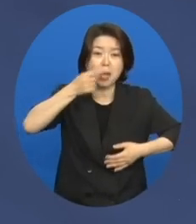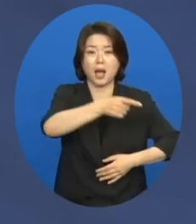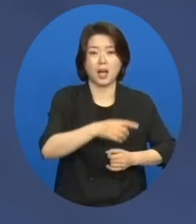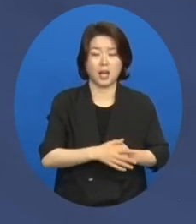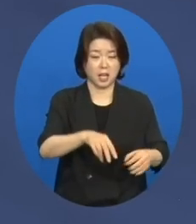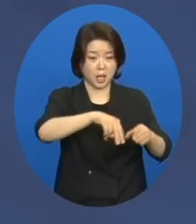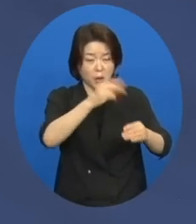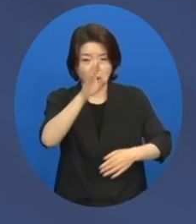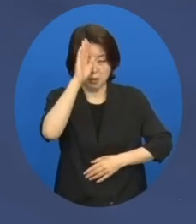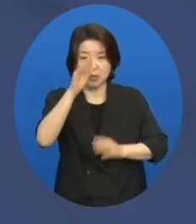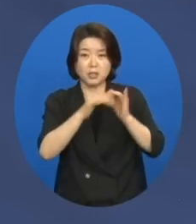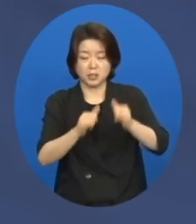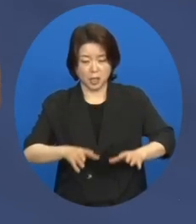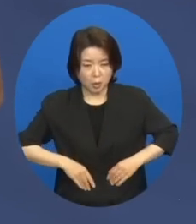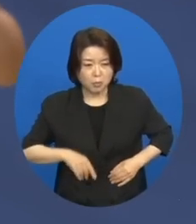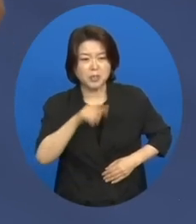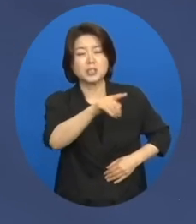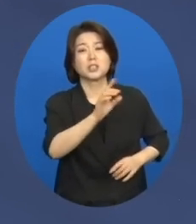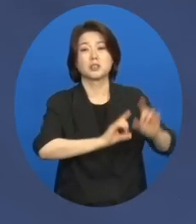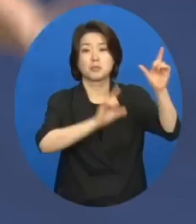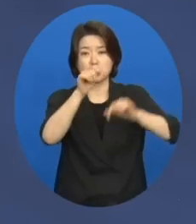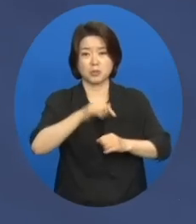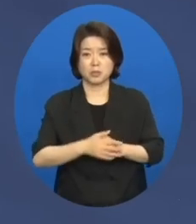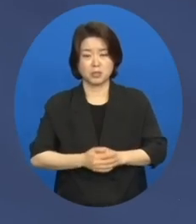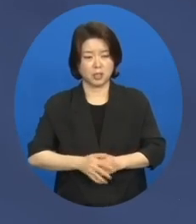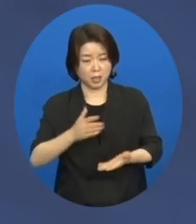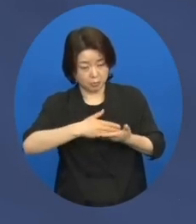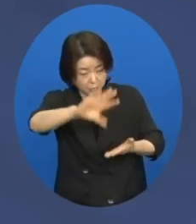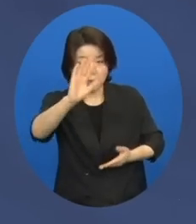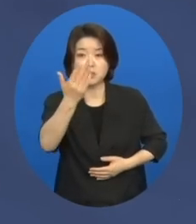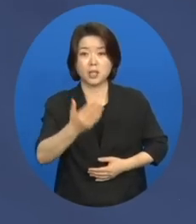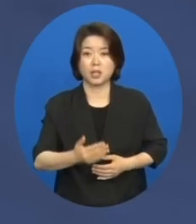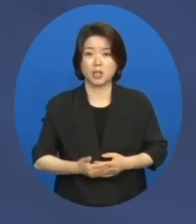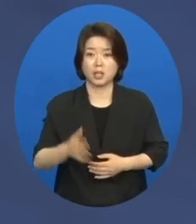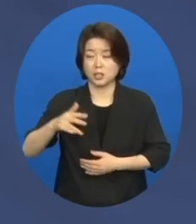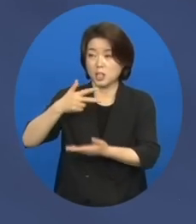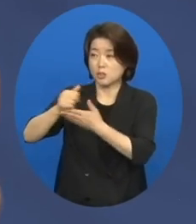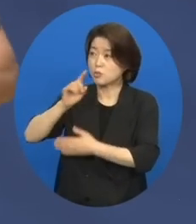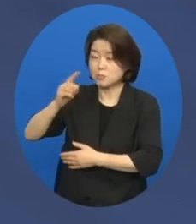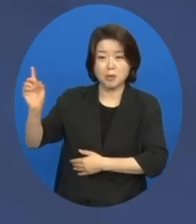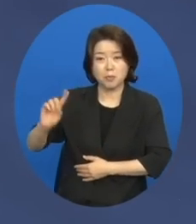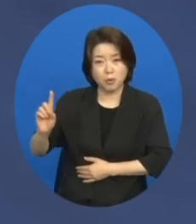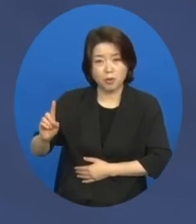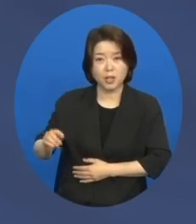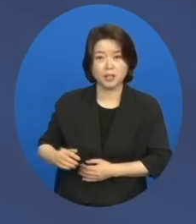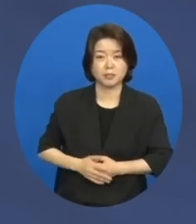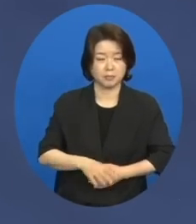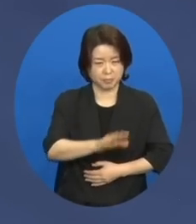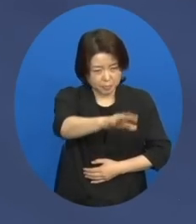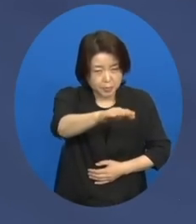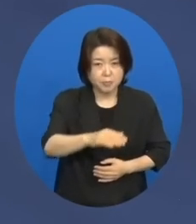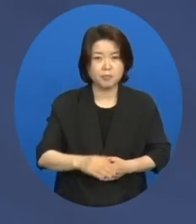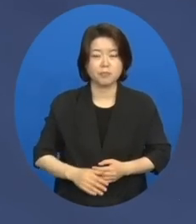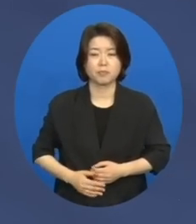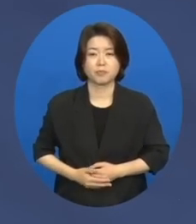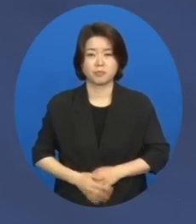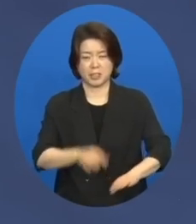헐벗고 병들고 굶주렸던 내 모습 그럼 내치면 되잖아요. 근데 주님 뭐라고 하는지 아세요?